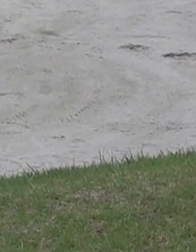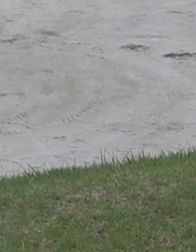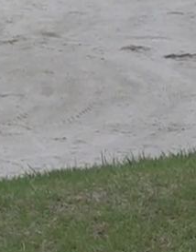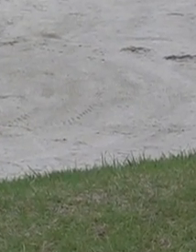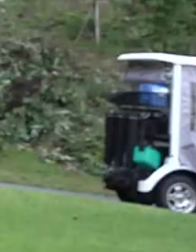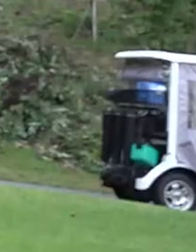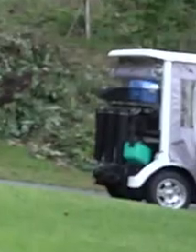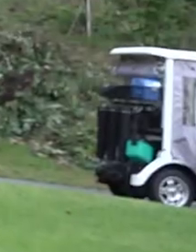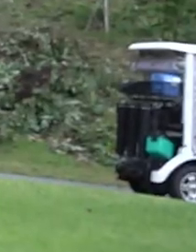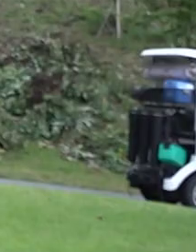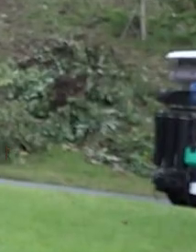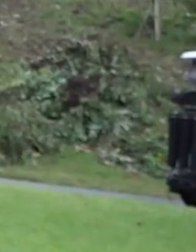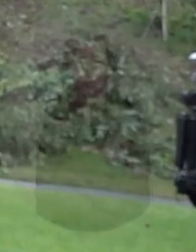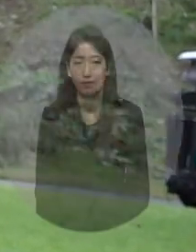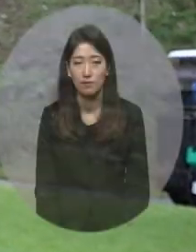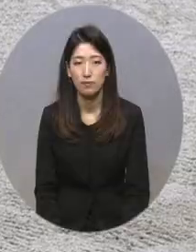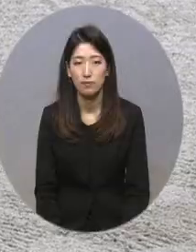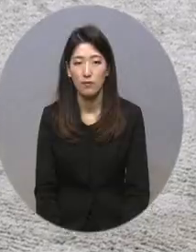한 세네 컵? 오!